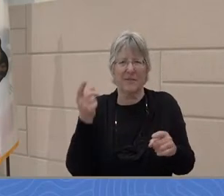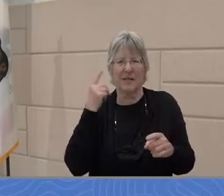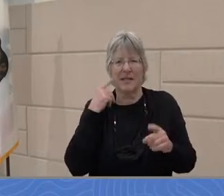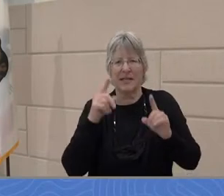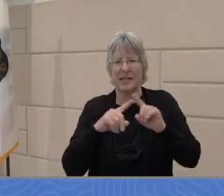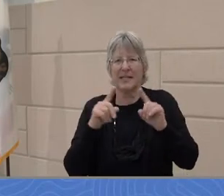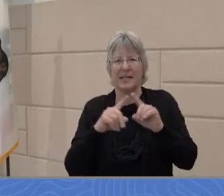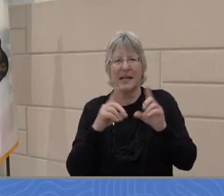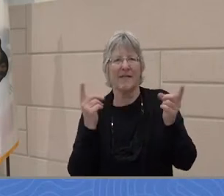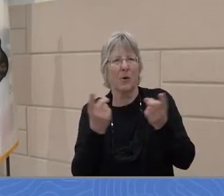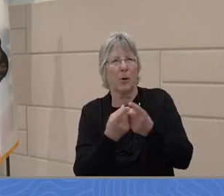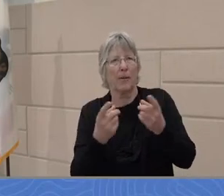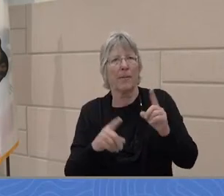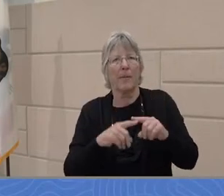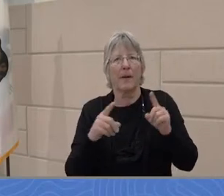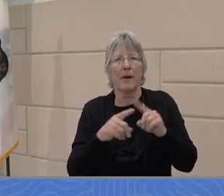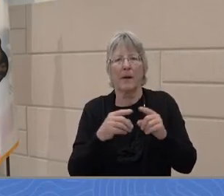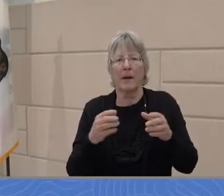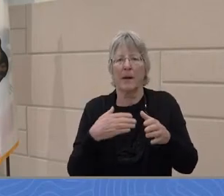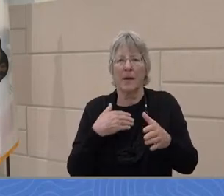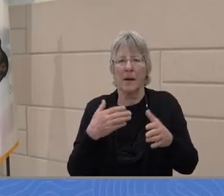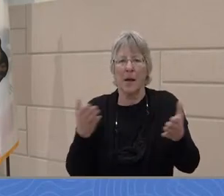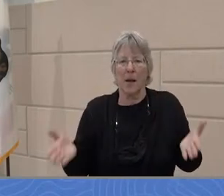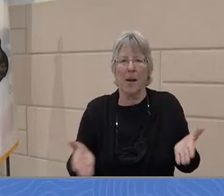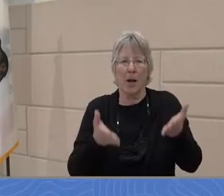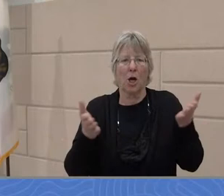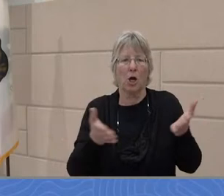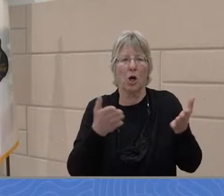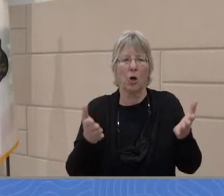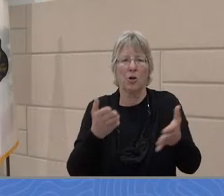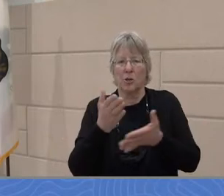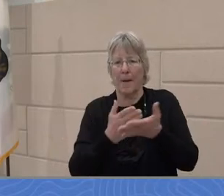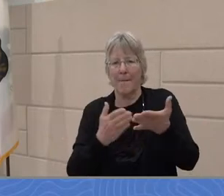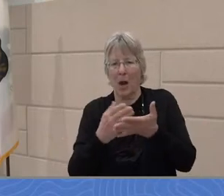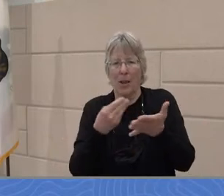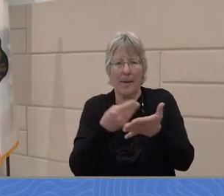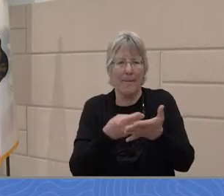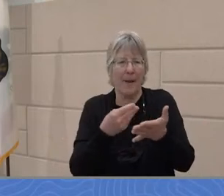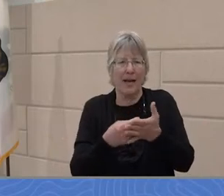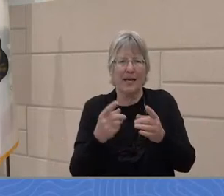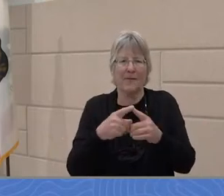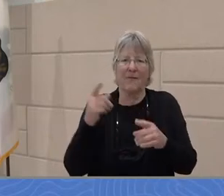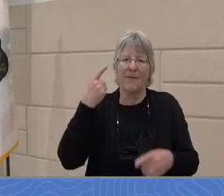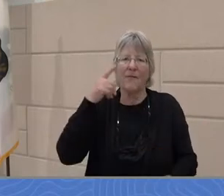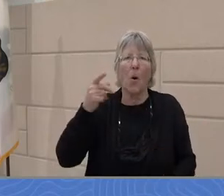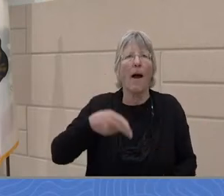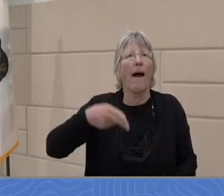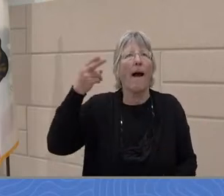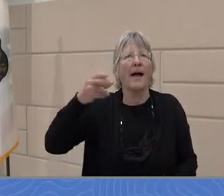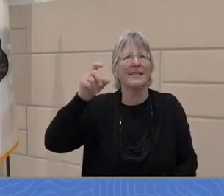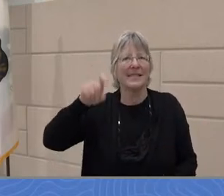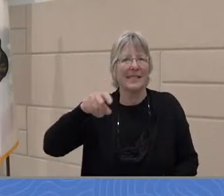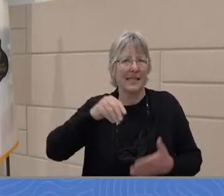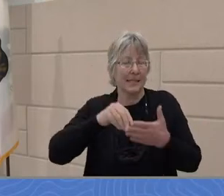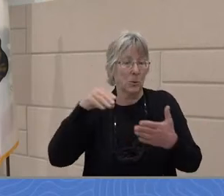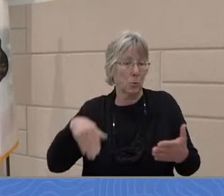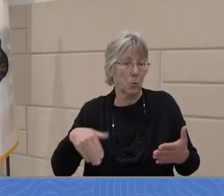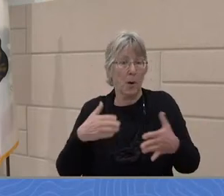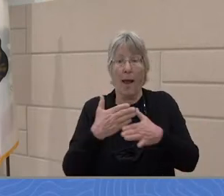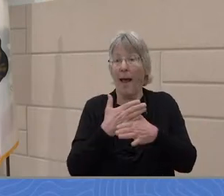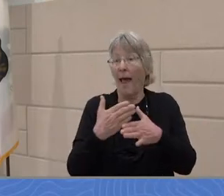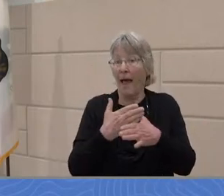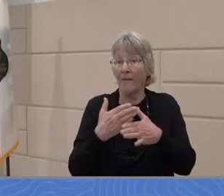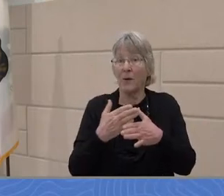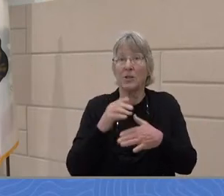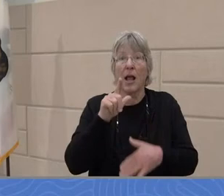เอาไว้ได้บานในเย่นั้นคือบานในเย่เตะตัวนังทะไปกาได้ใจทำโดยจะตามสลาในมือในมือจะตามสกเรตโรก